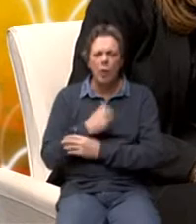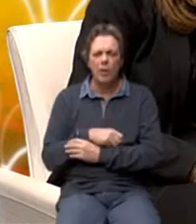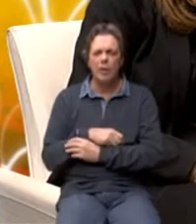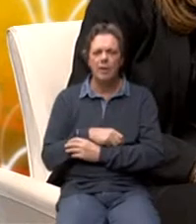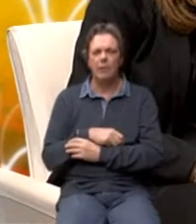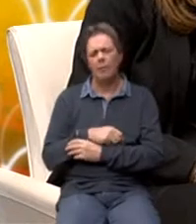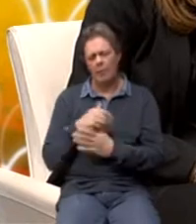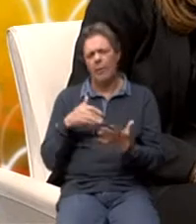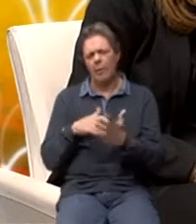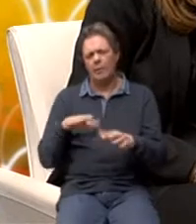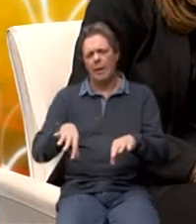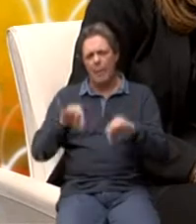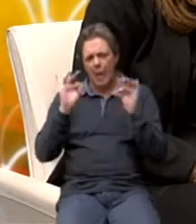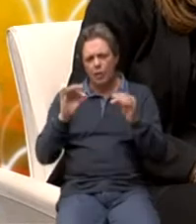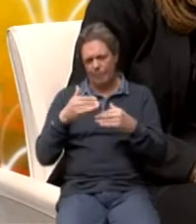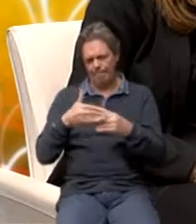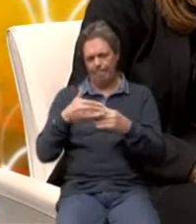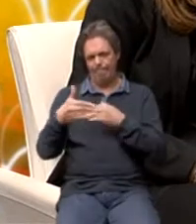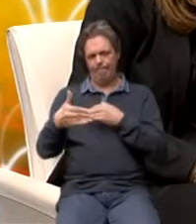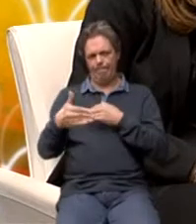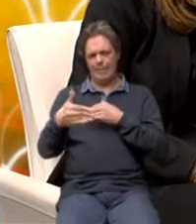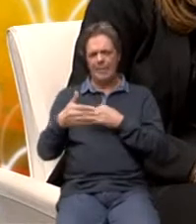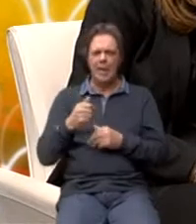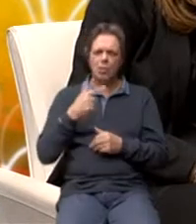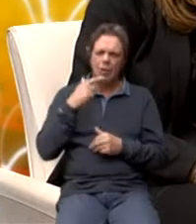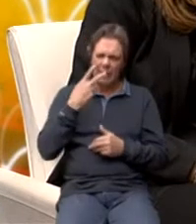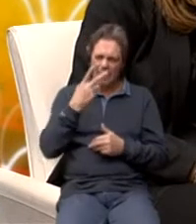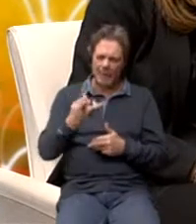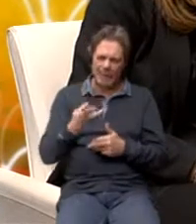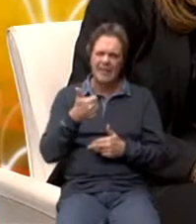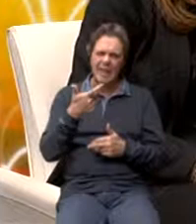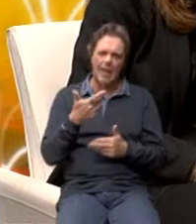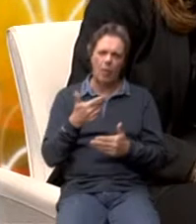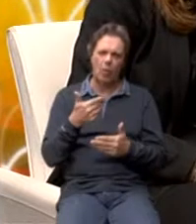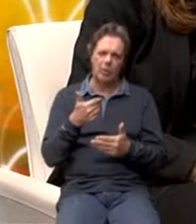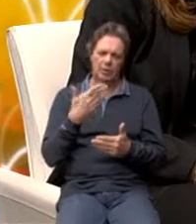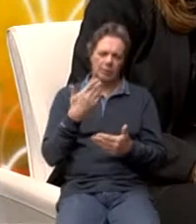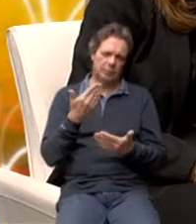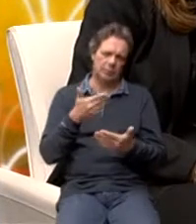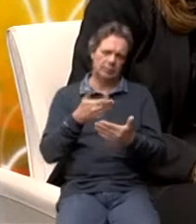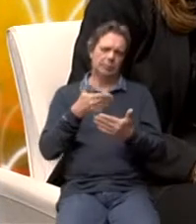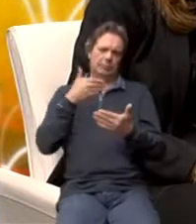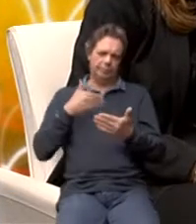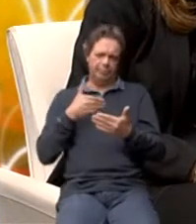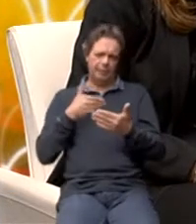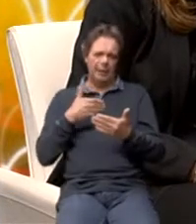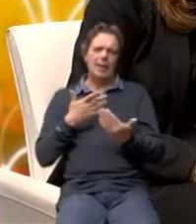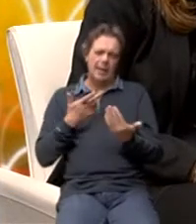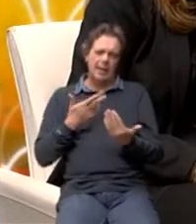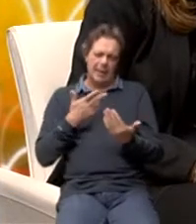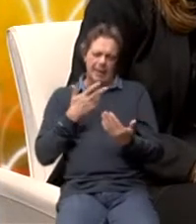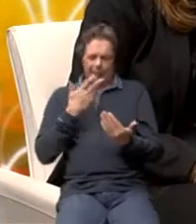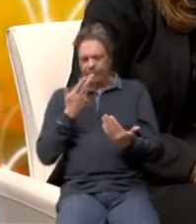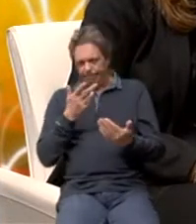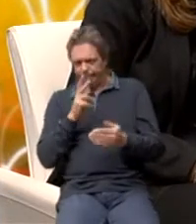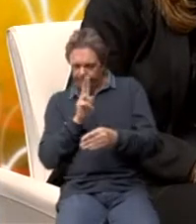proizvodima, treba naći neku distancu i treba ipak i gledati sa jednog određenog stanovišta, ne samo možda sa stanovišta